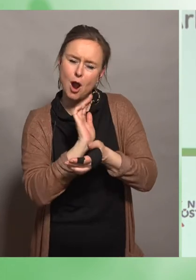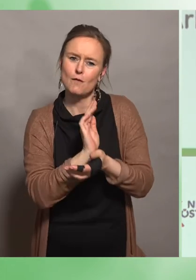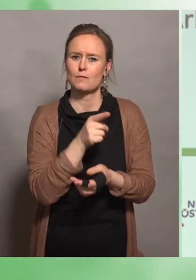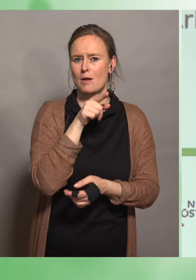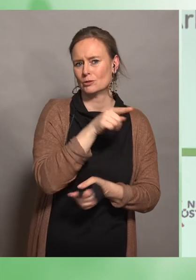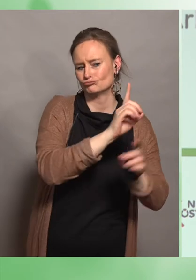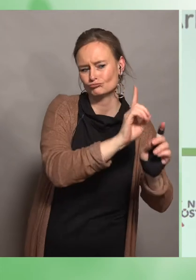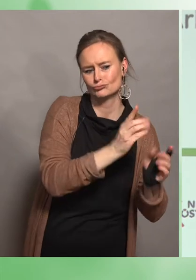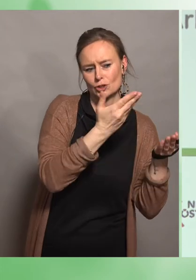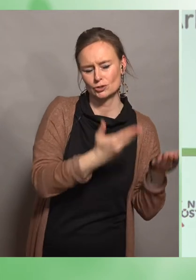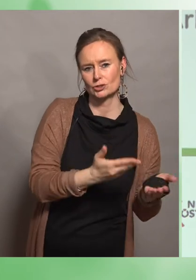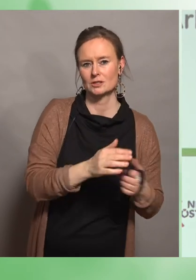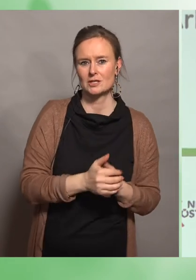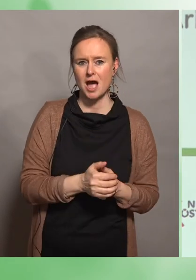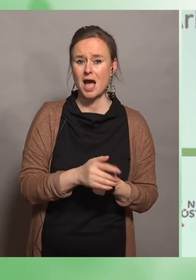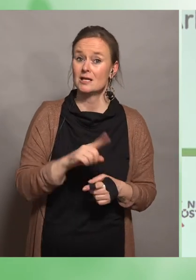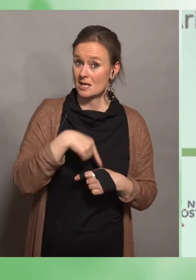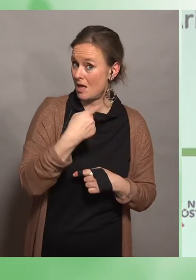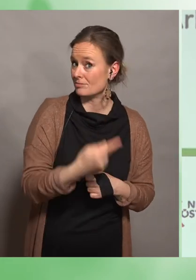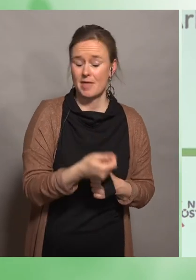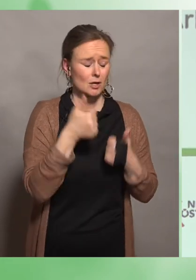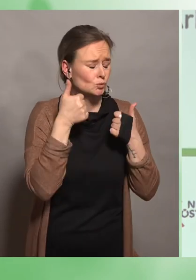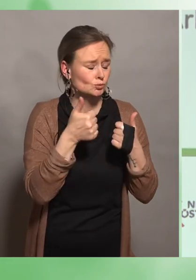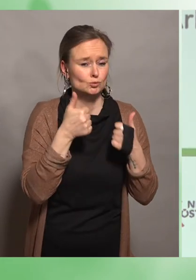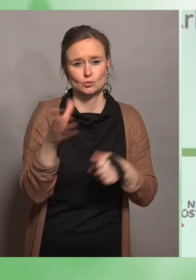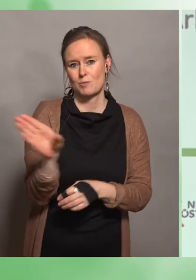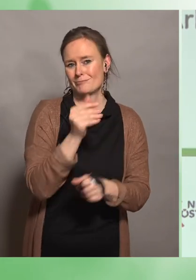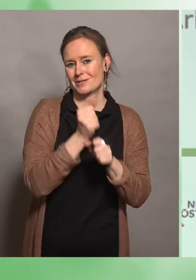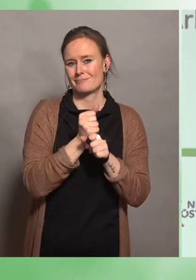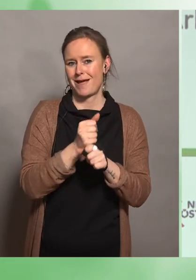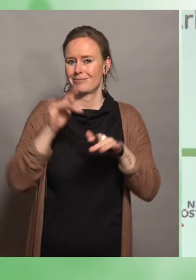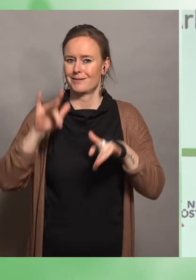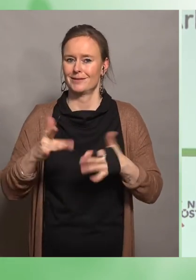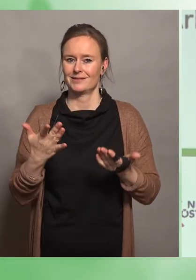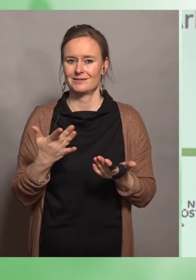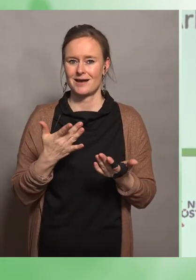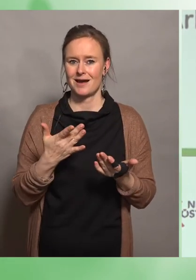wertvollen Mitarbeiter. Bei denen ist es ganz wichtig, ein Lächeln immer,